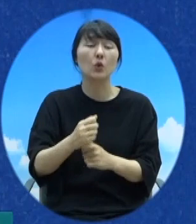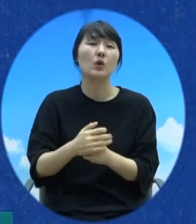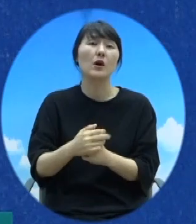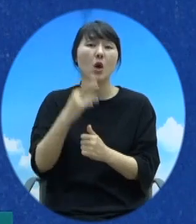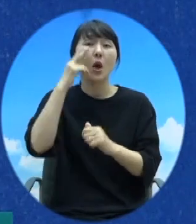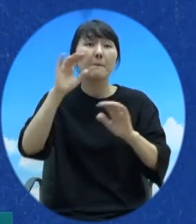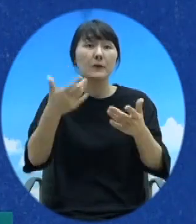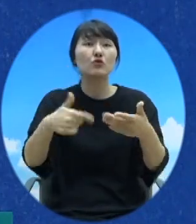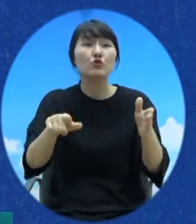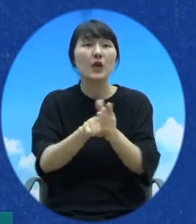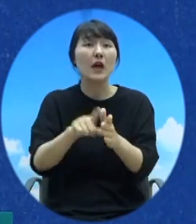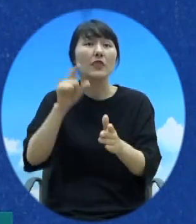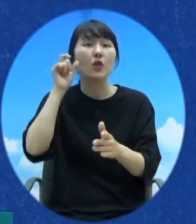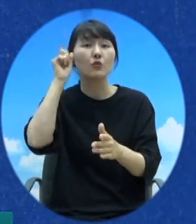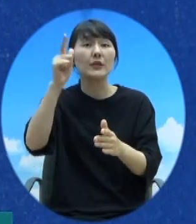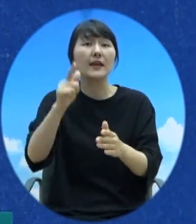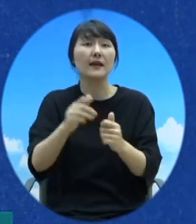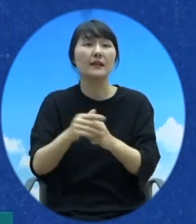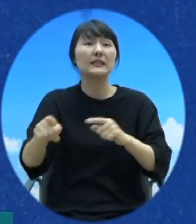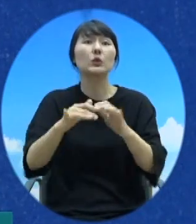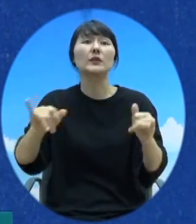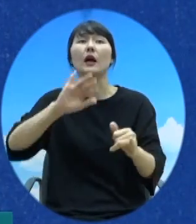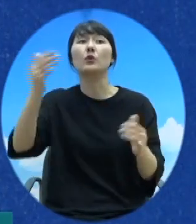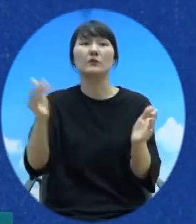것은 겨자씨의 꿈이었다는 거죠.